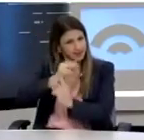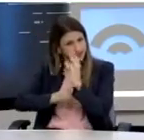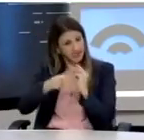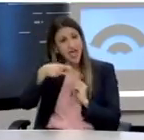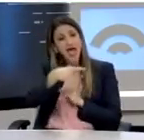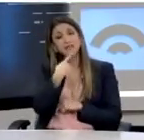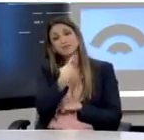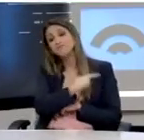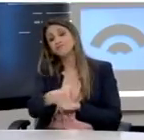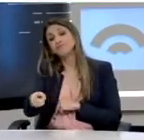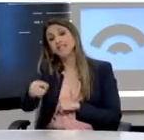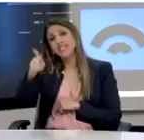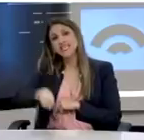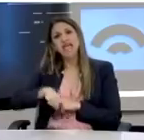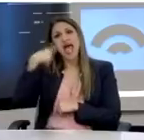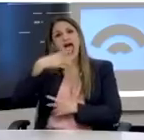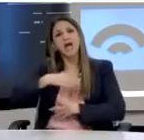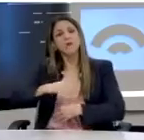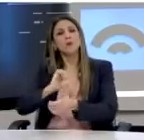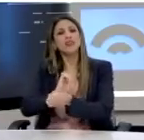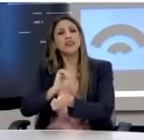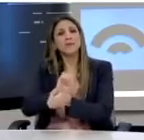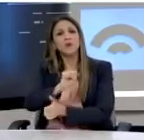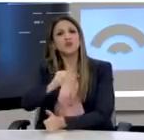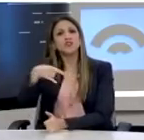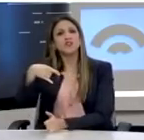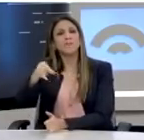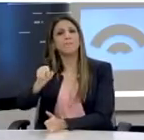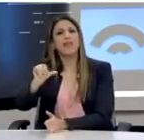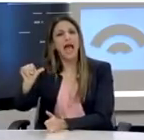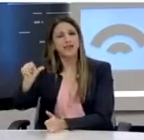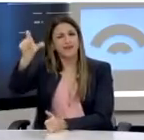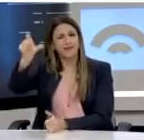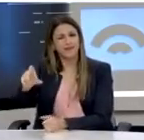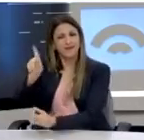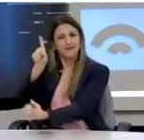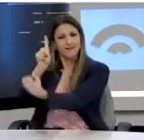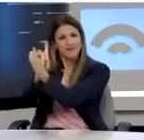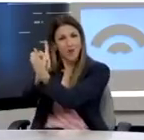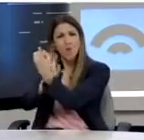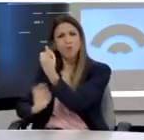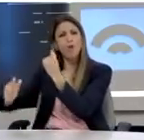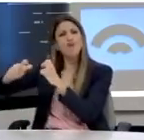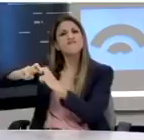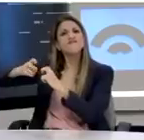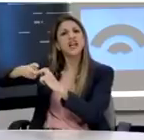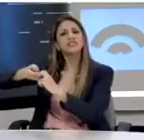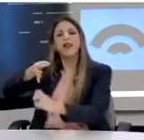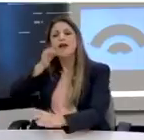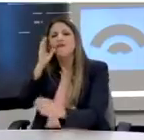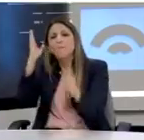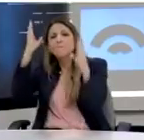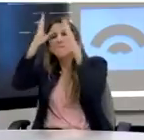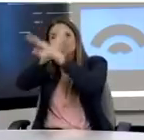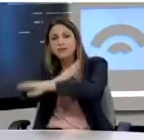Σπυράκη να πηγαίνει να συναντά σε κρυφά καφέ στις Βρυξέλλες τον κύριο Ζάεφ και να του λέει, σταμάτα, μην πας με